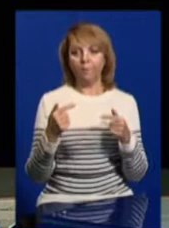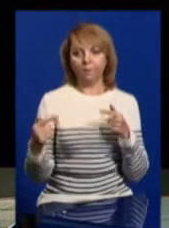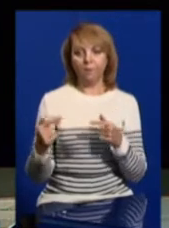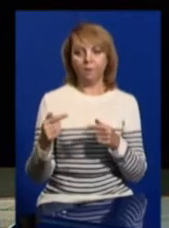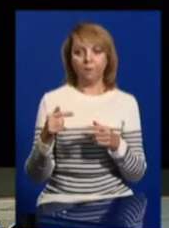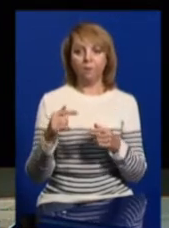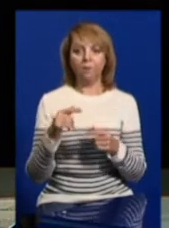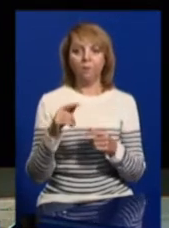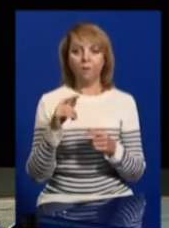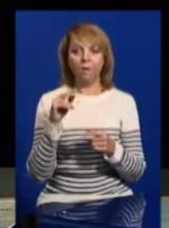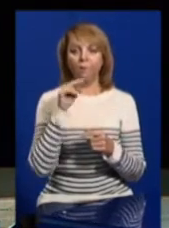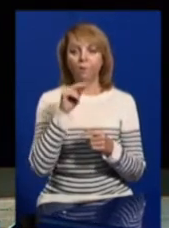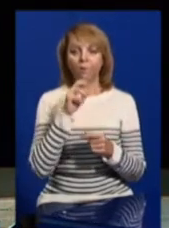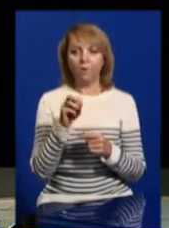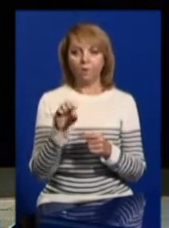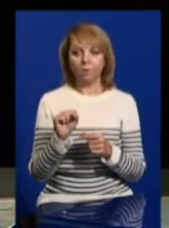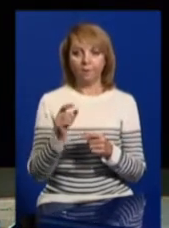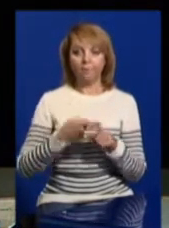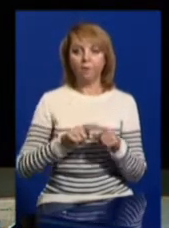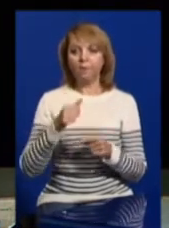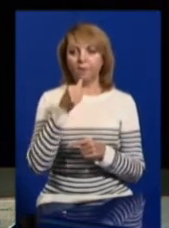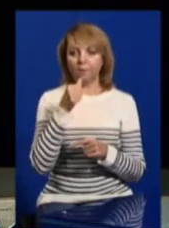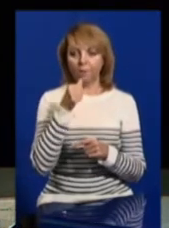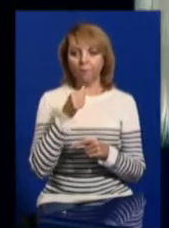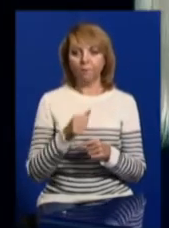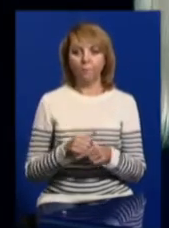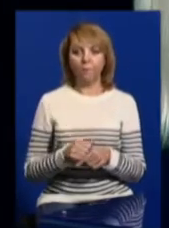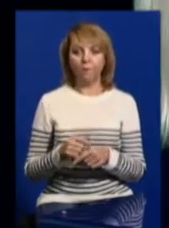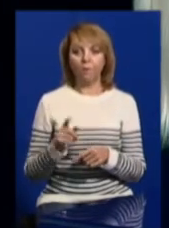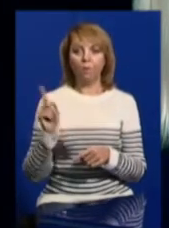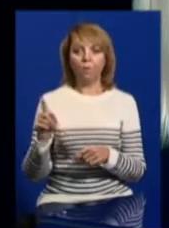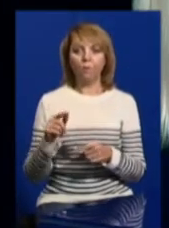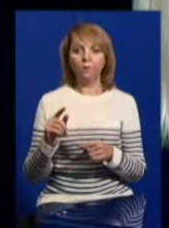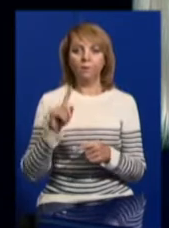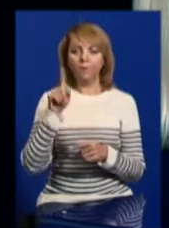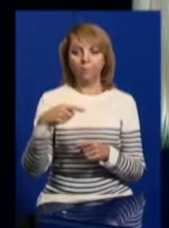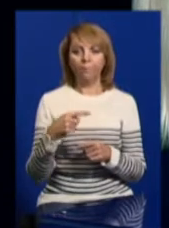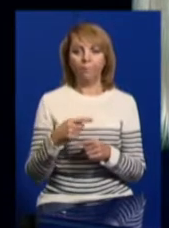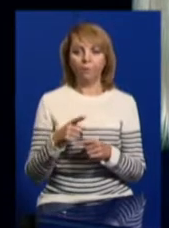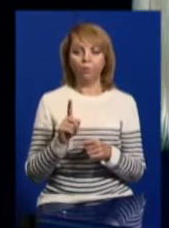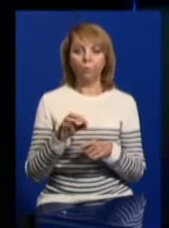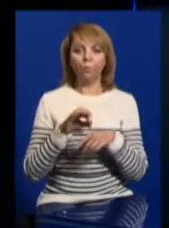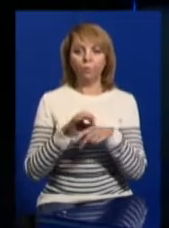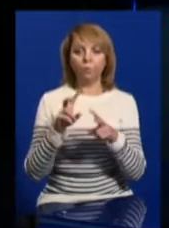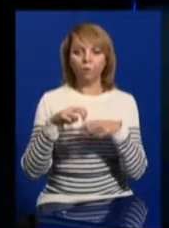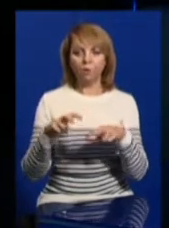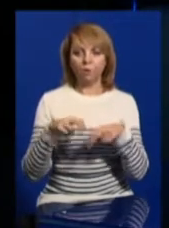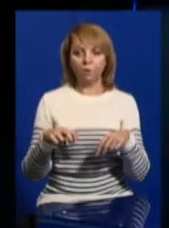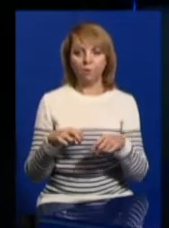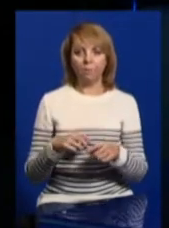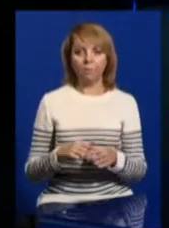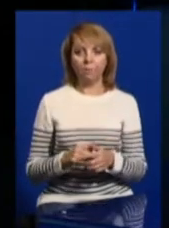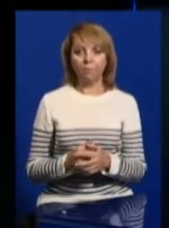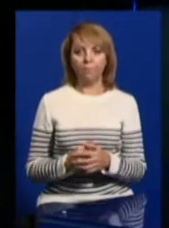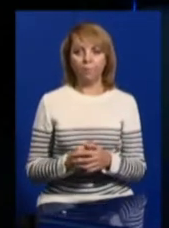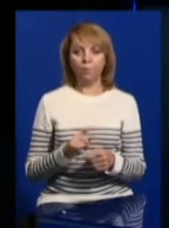і всіх експертиз. Тобто це така, знаєте, така... Що він вимагав? Певні ще провести дослідження, я дійсно... Щодо